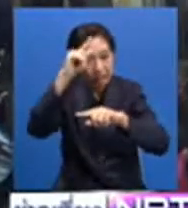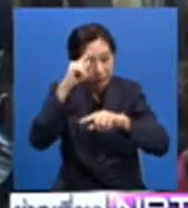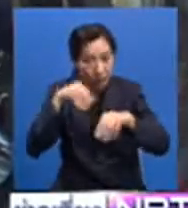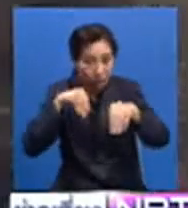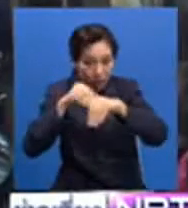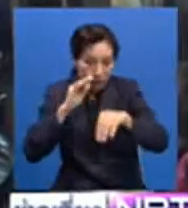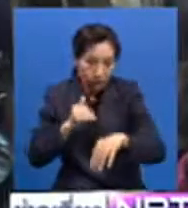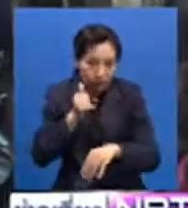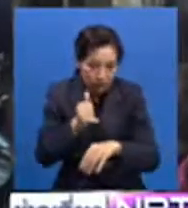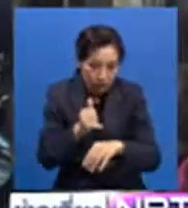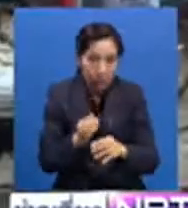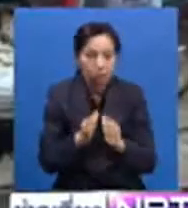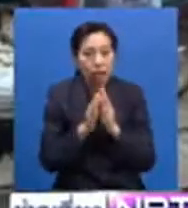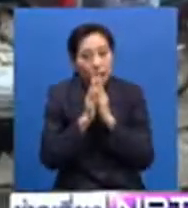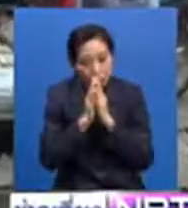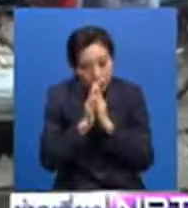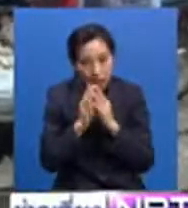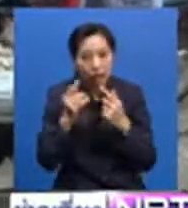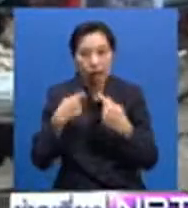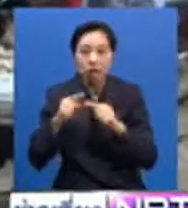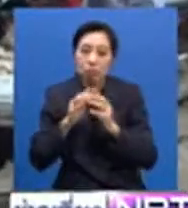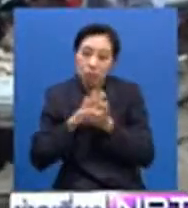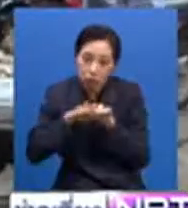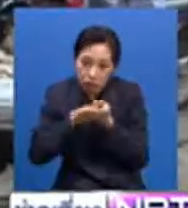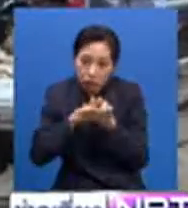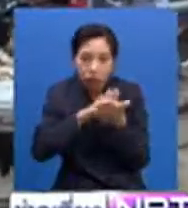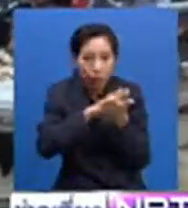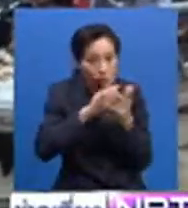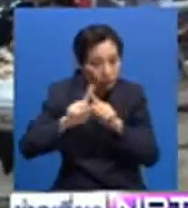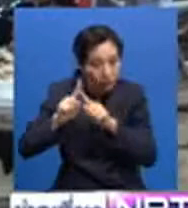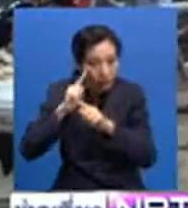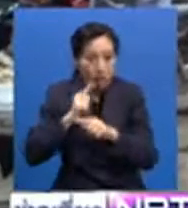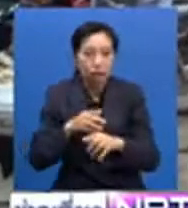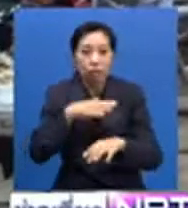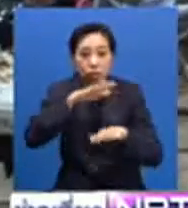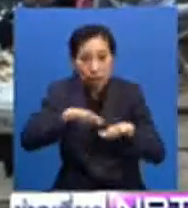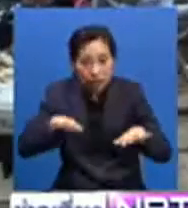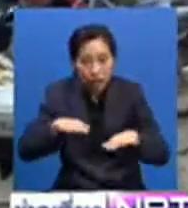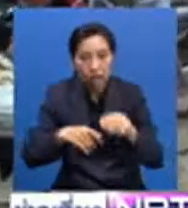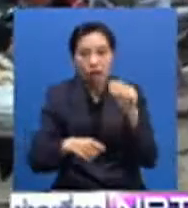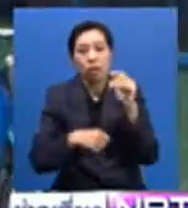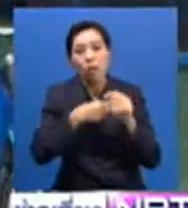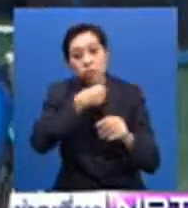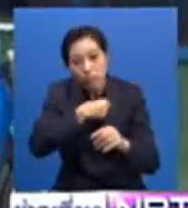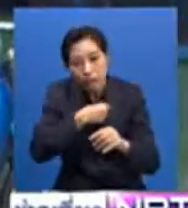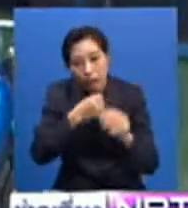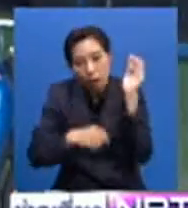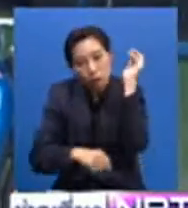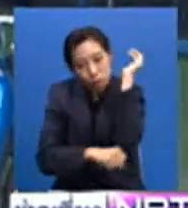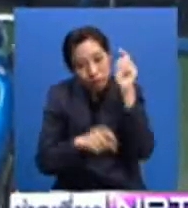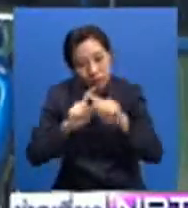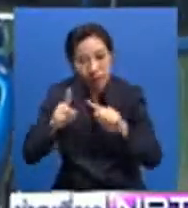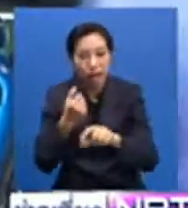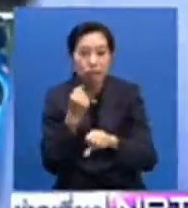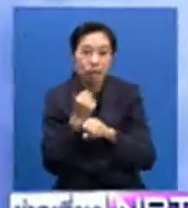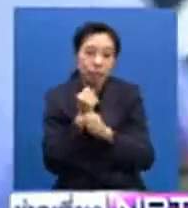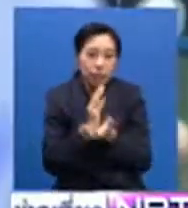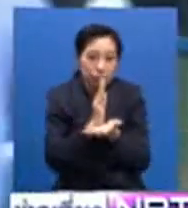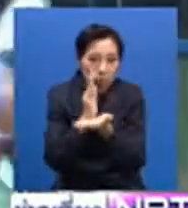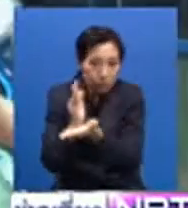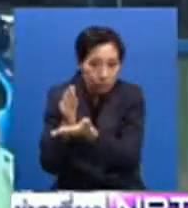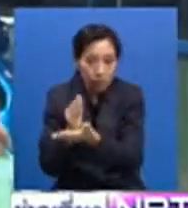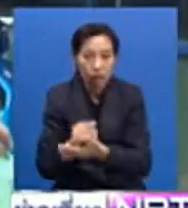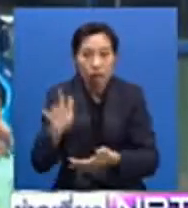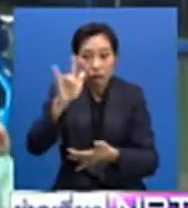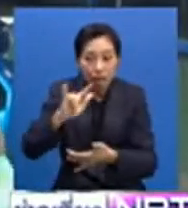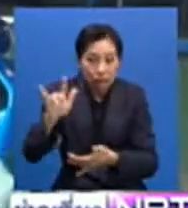ต่อกันในสิ่งที่ได้ล่วงละเมิดนอกจากนี้ยังบริจาคทานแก่เด็กคนชราผู้ยากไร้และเดินทางไปเยี่ยมญาติพี่น้องส่วน